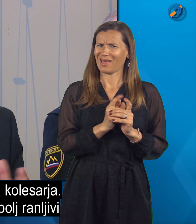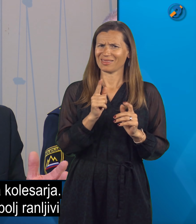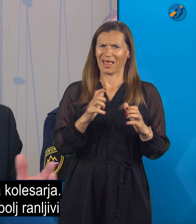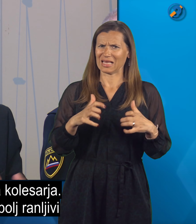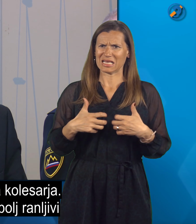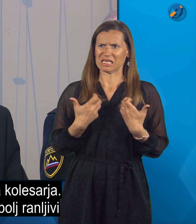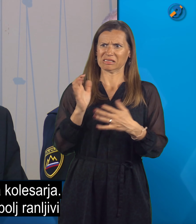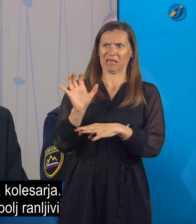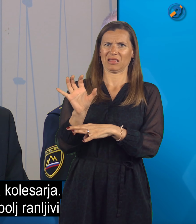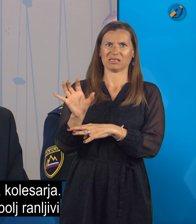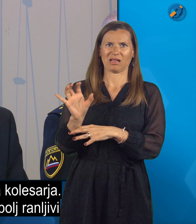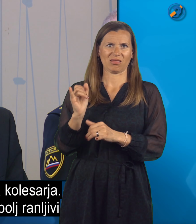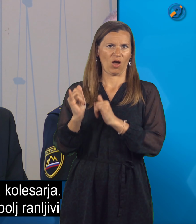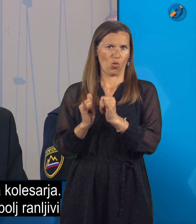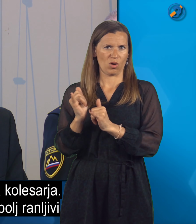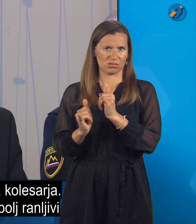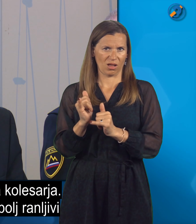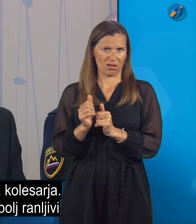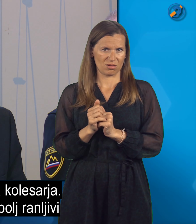Ne jezite se na kolesarje.